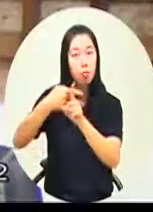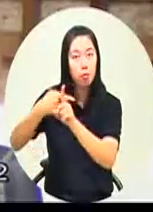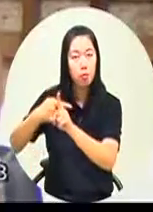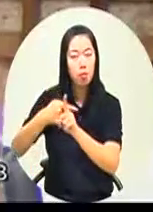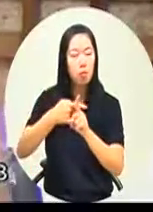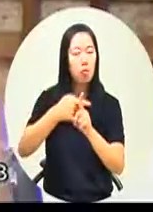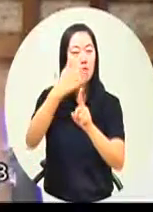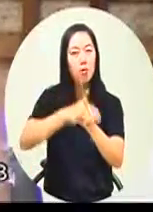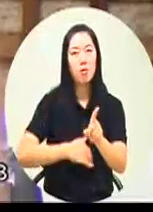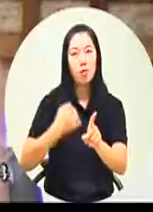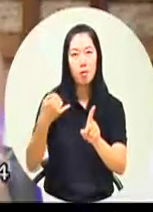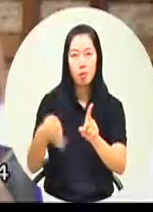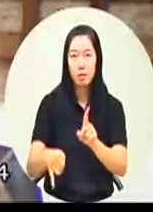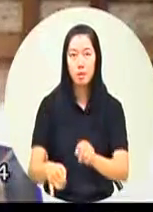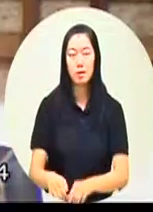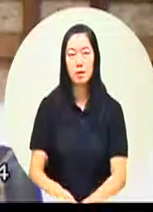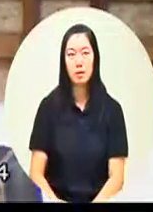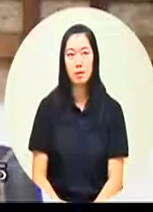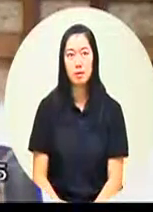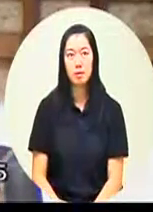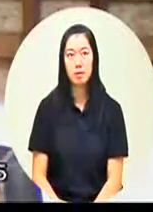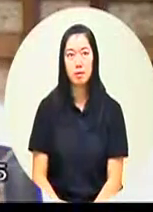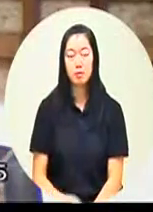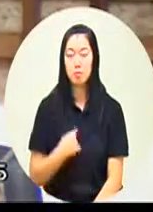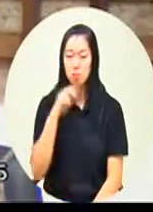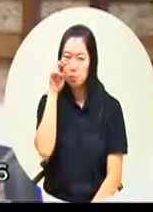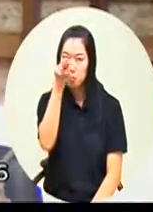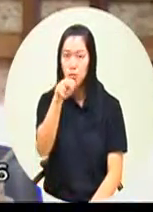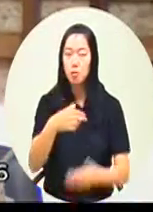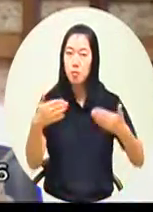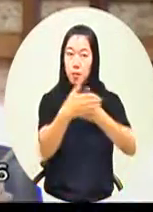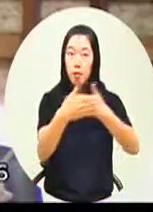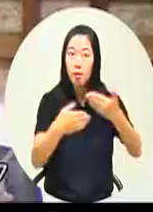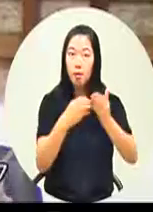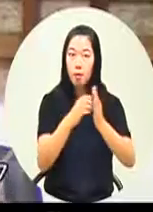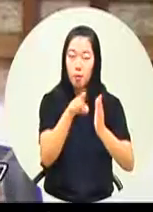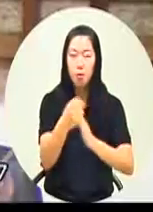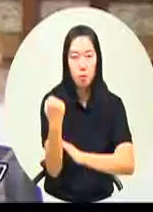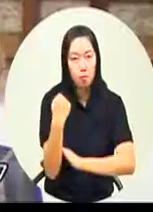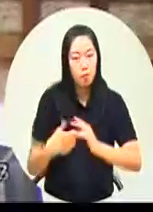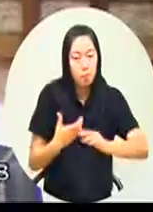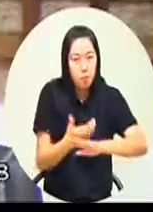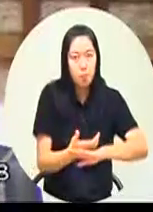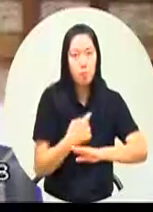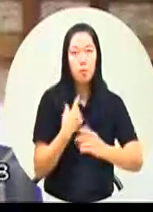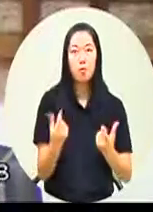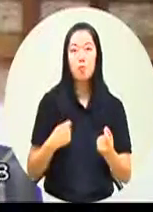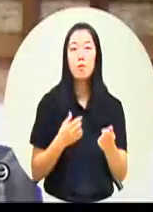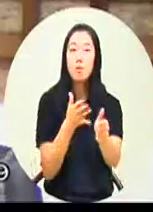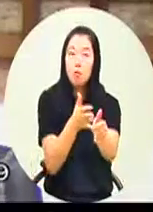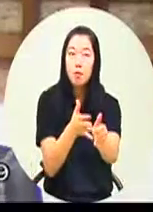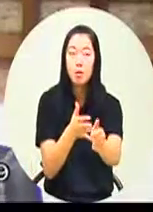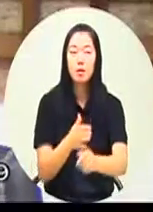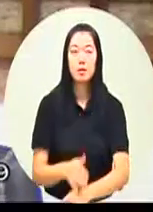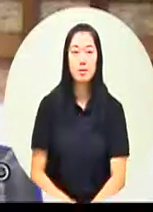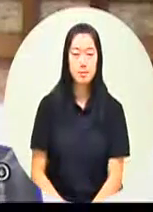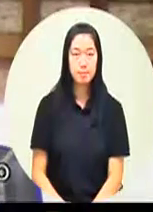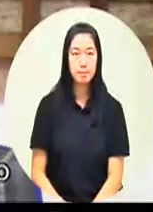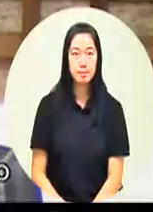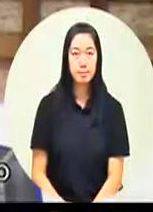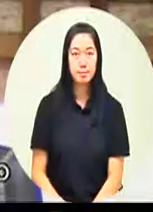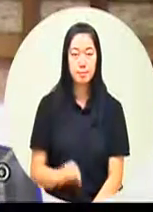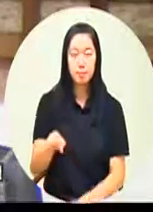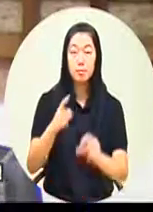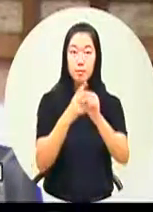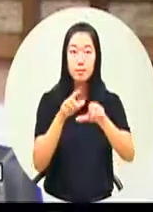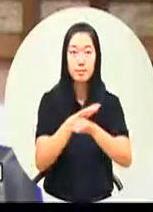低的一个平等了那我们也看到交通局的努力，本席在这里也要请问局长来借问局长了有关中